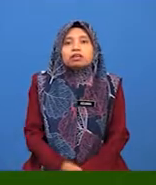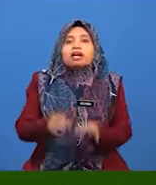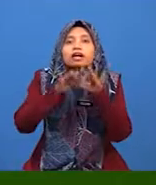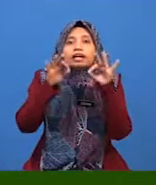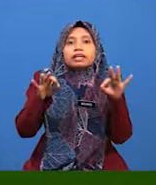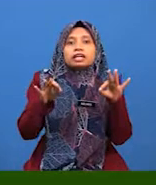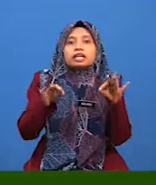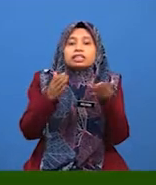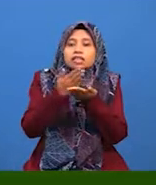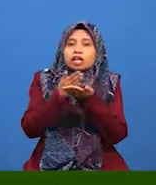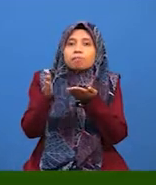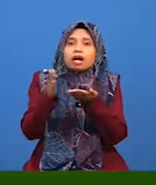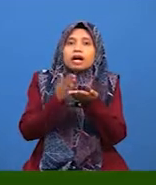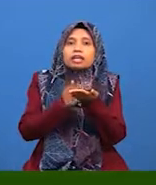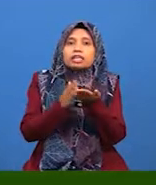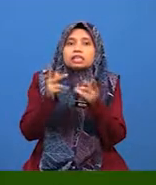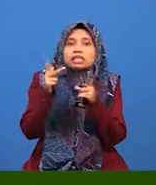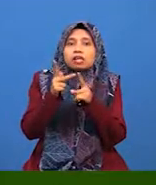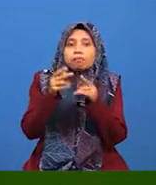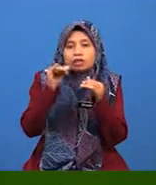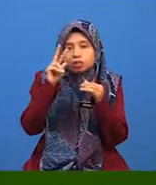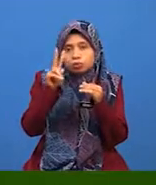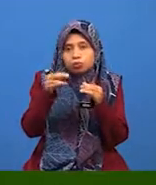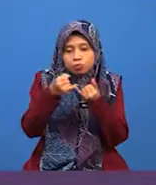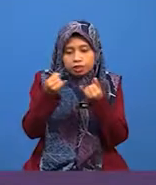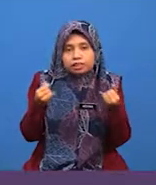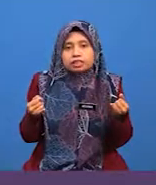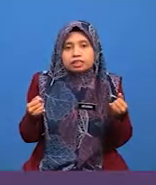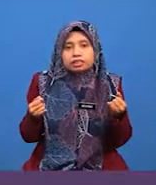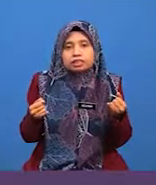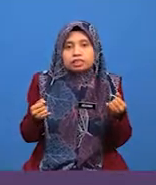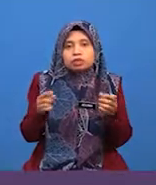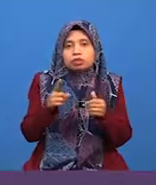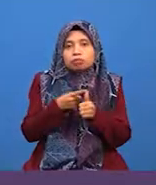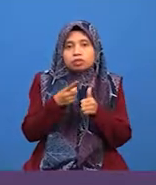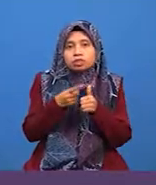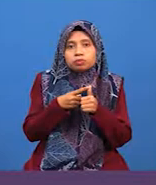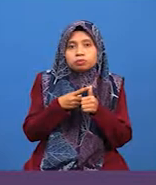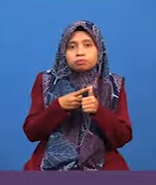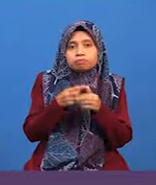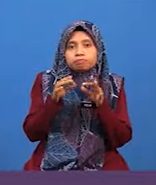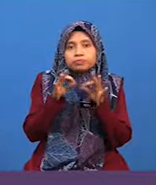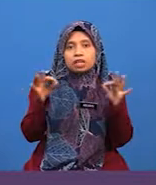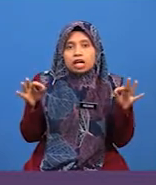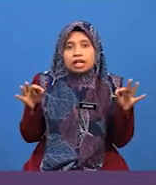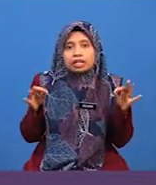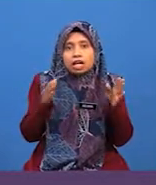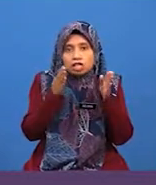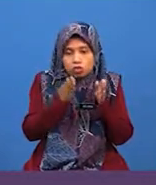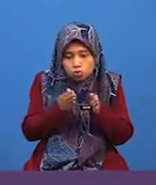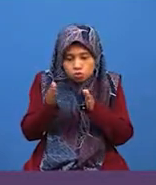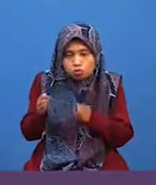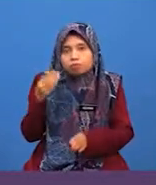Ayat terbahagi kepada dua jenis, iaitu ayat susunan